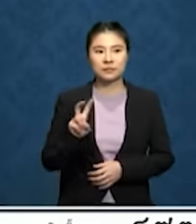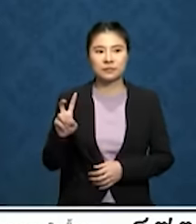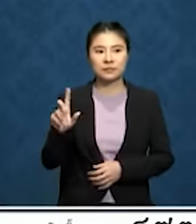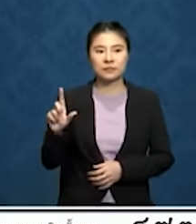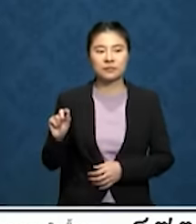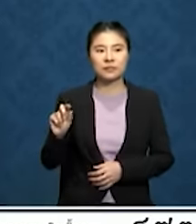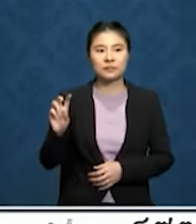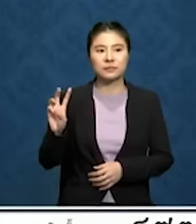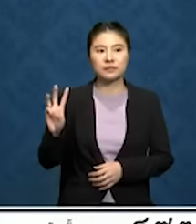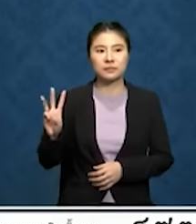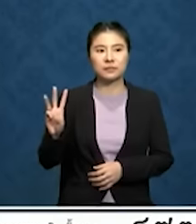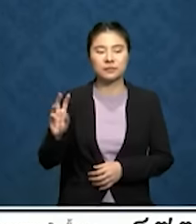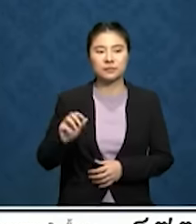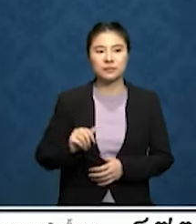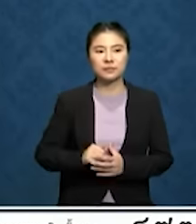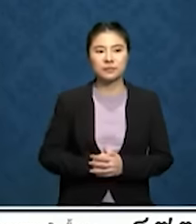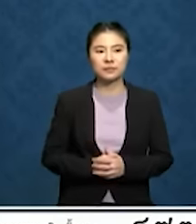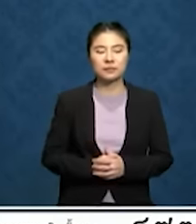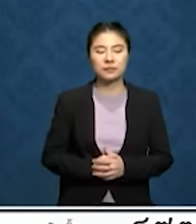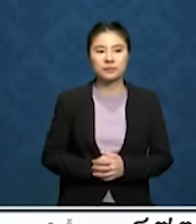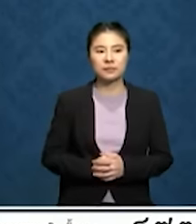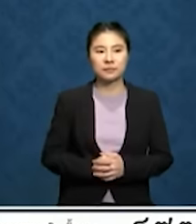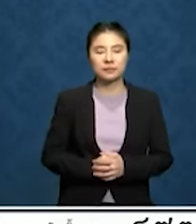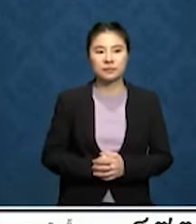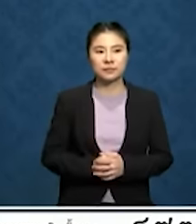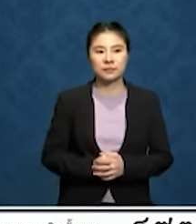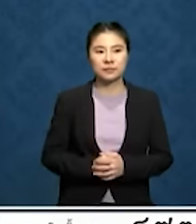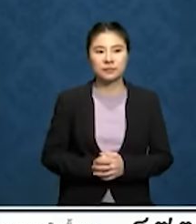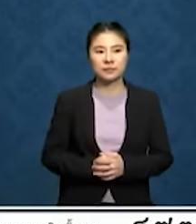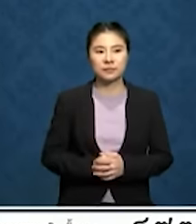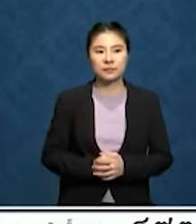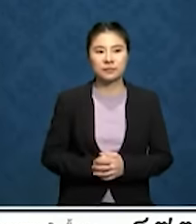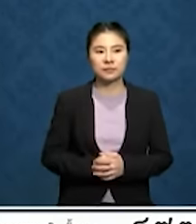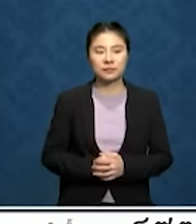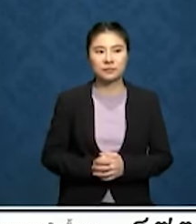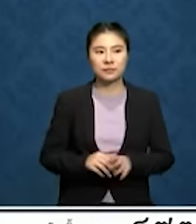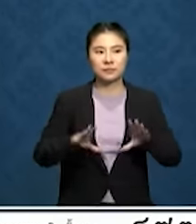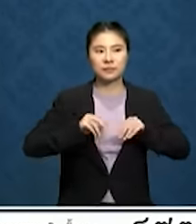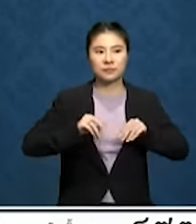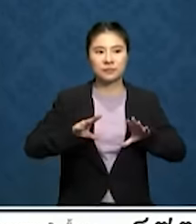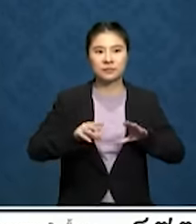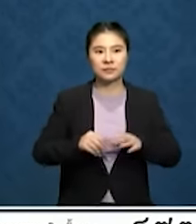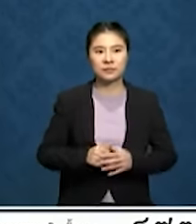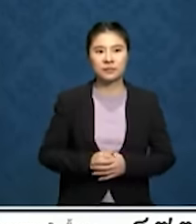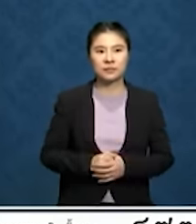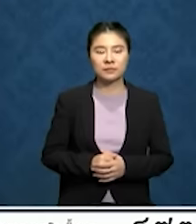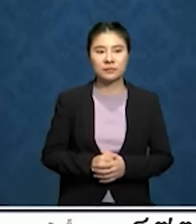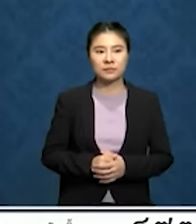226นายปารเมศวิทยารักษัน ไม่เห็นชอบครับ